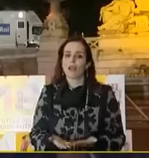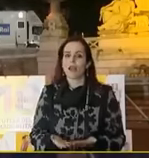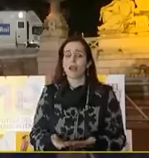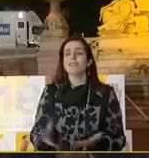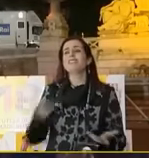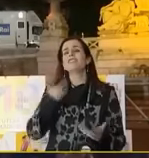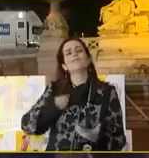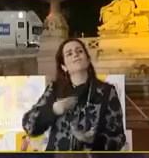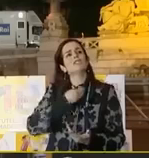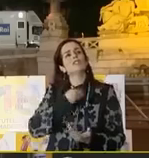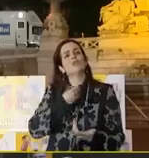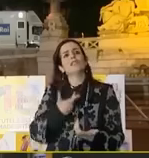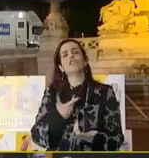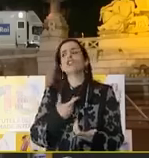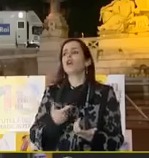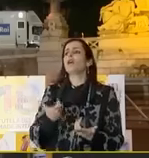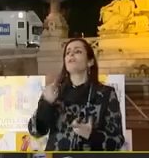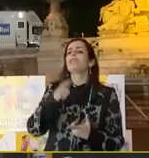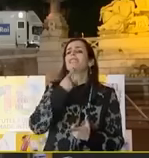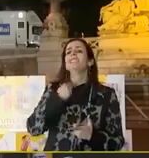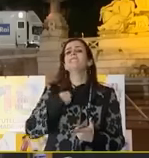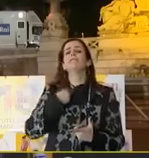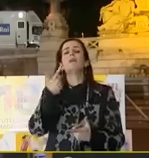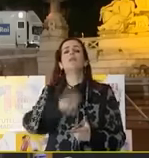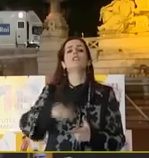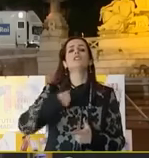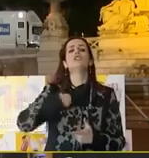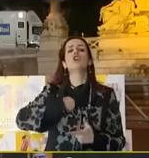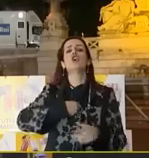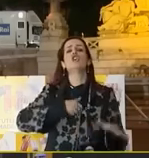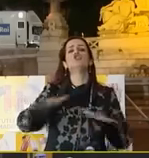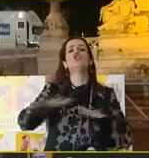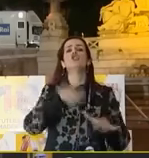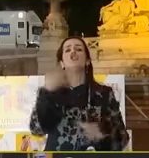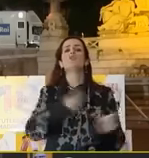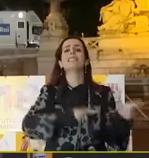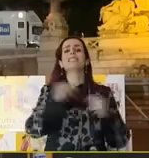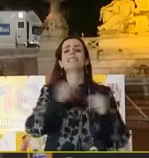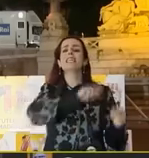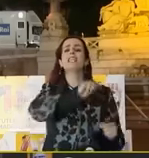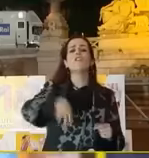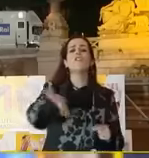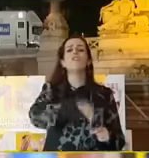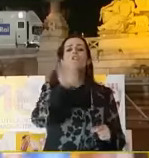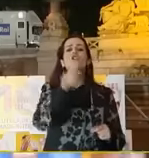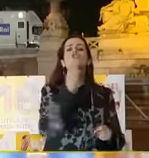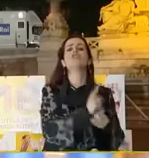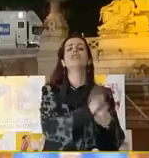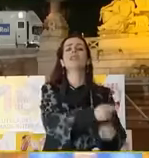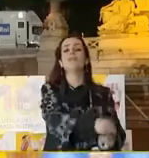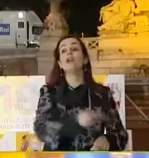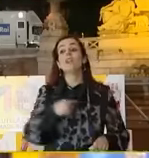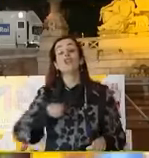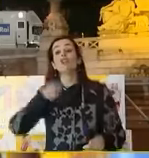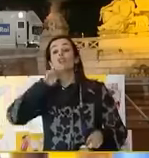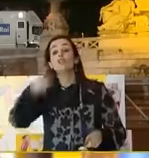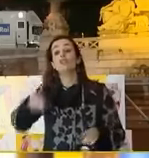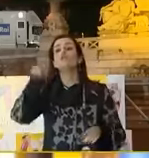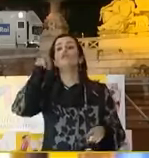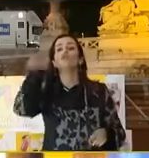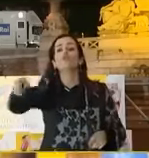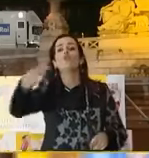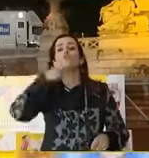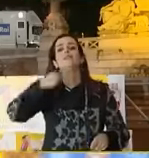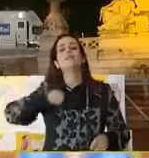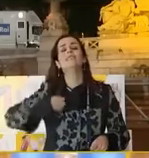dobbiamo votare il Movimento 5 Stelle. All'ultimo gli ho risposto: no, dimmi te perché voti l'altri, perché questa è la cosa che non